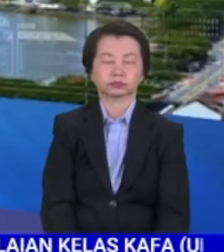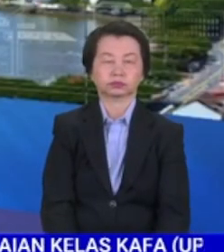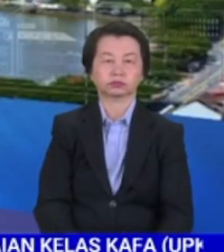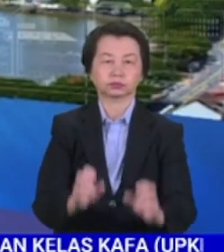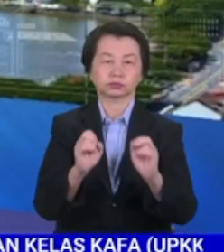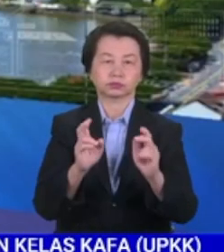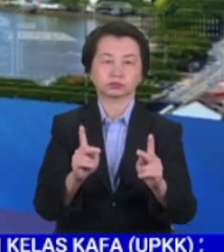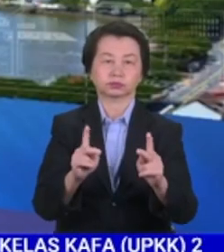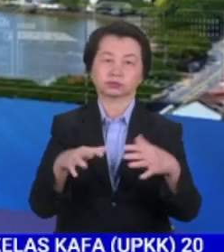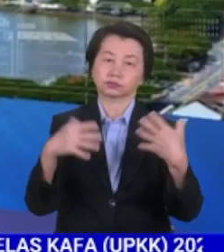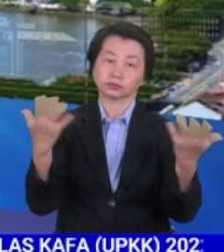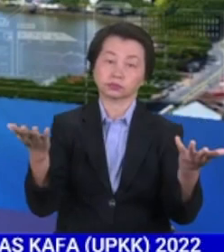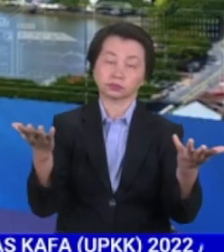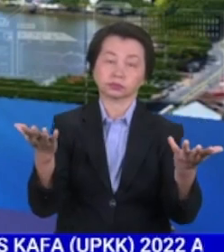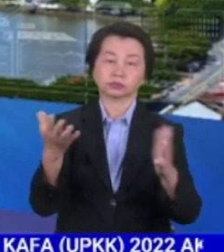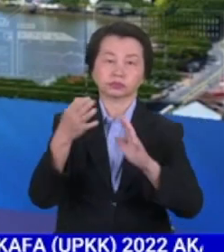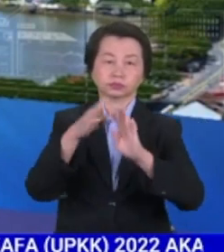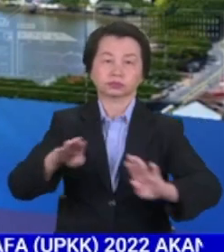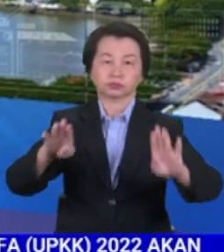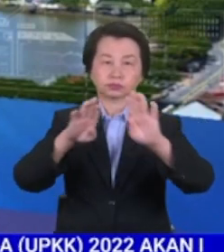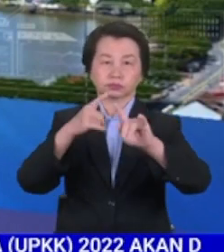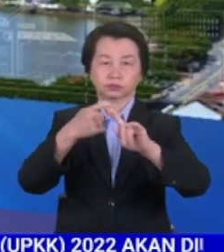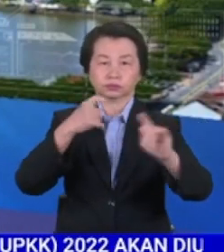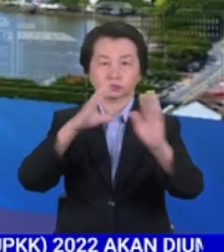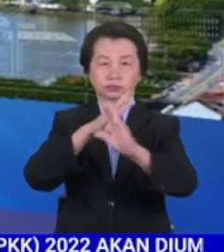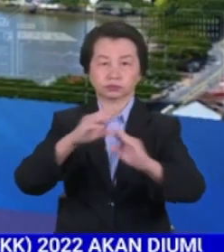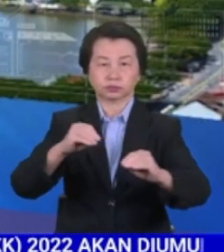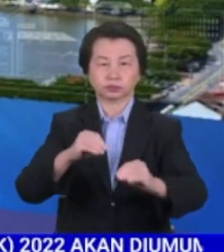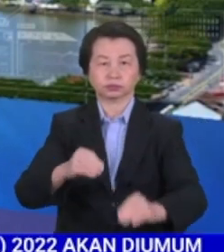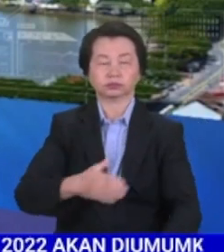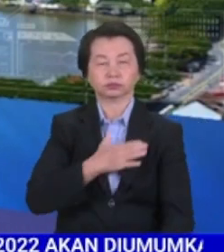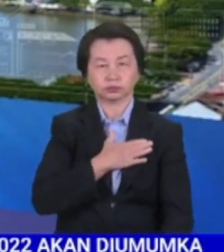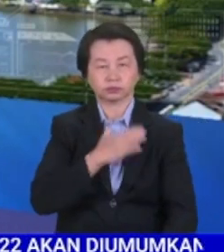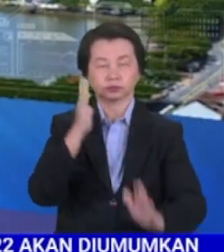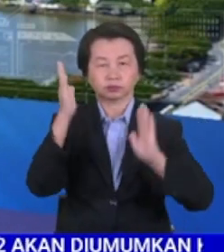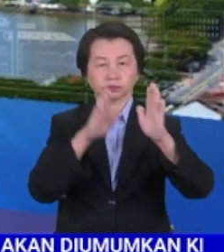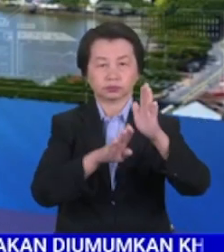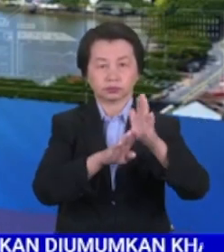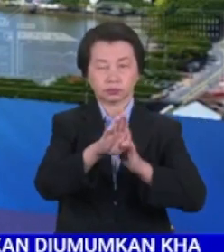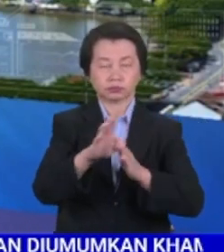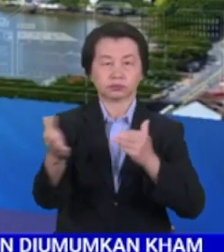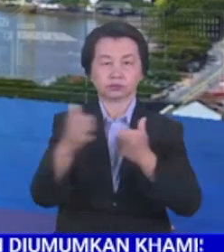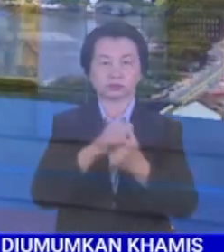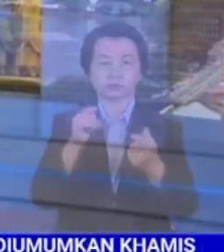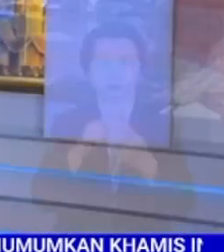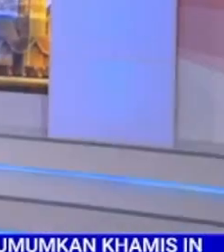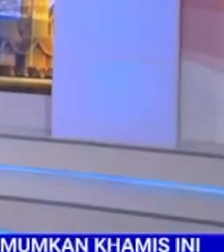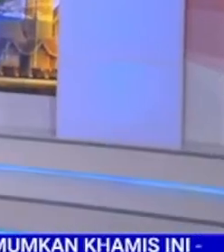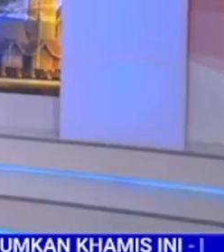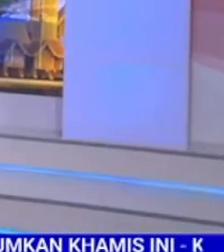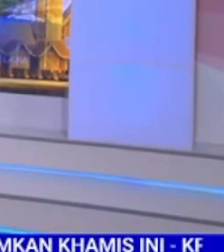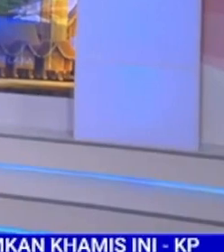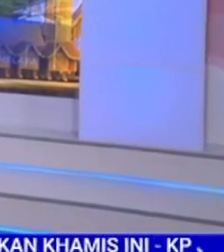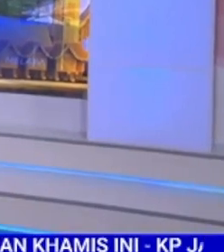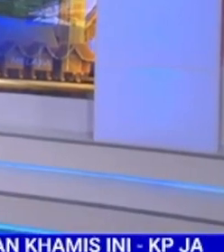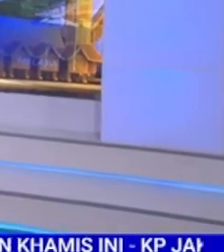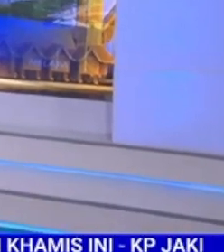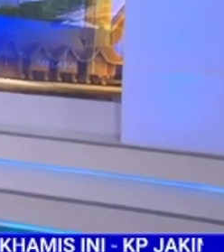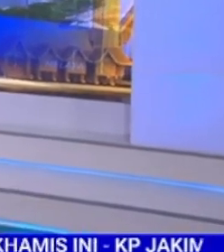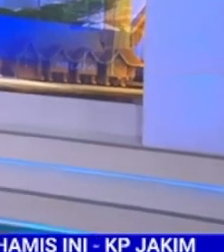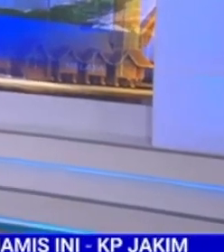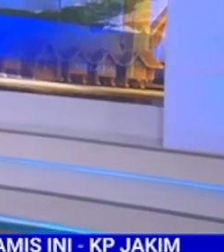Baik, perkongsian itu tadi mengakhiri berita dari Sarawak. Salam Malaysia Madani dan kita kembali bersama dia di Angkasa Puri.